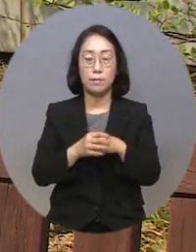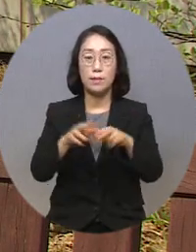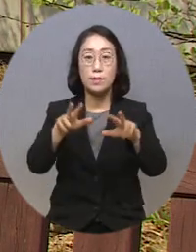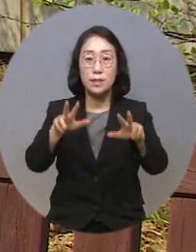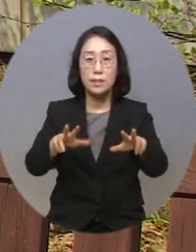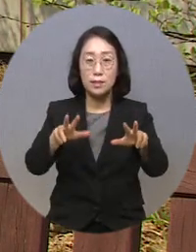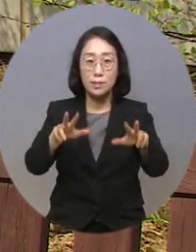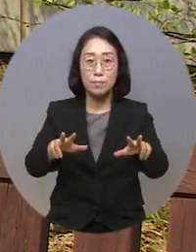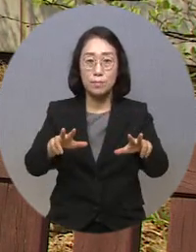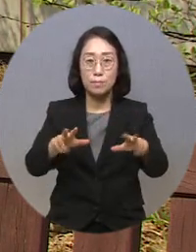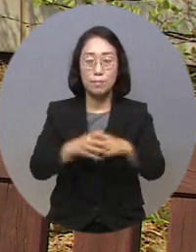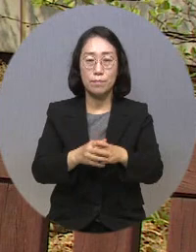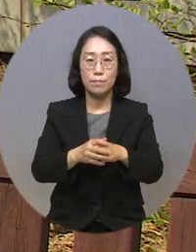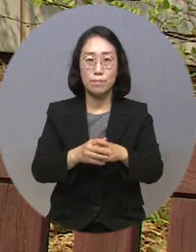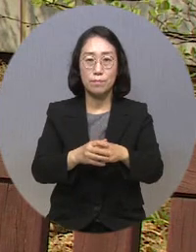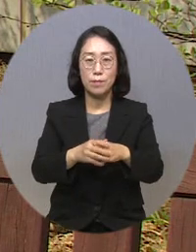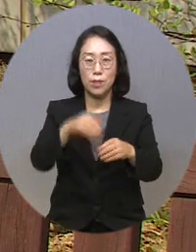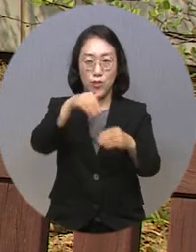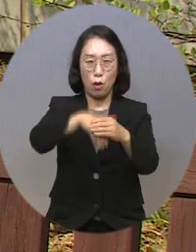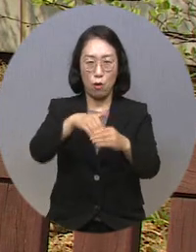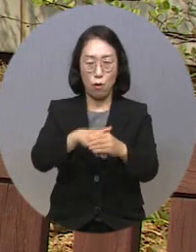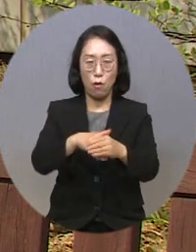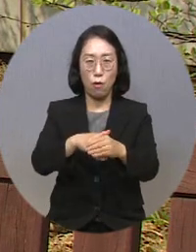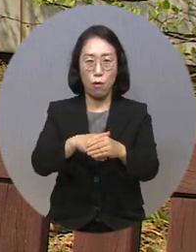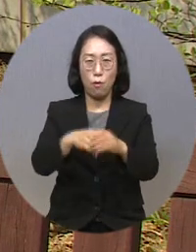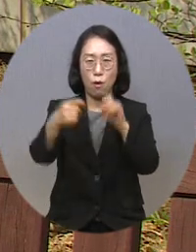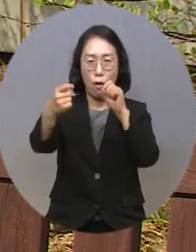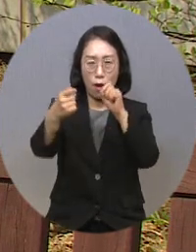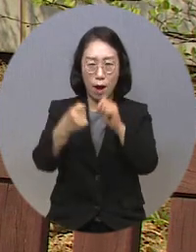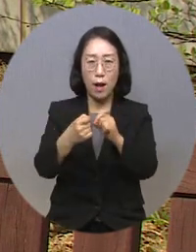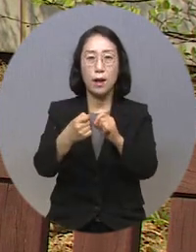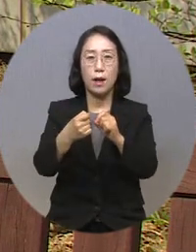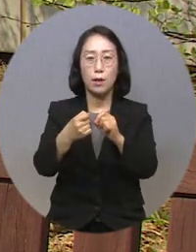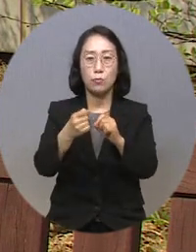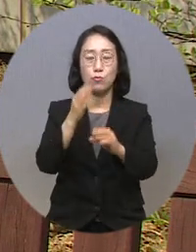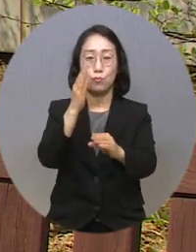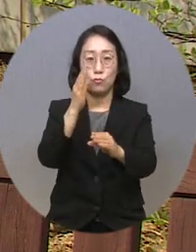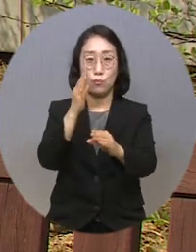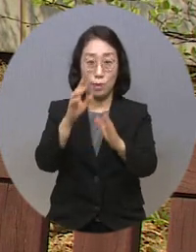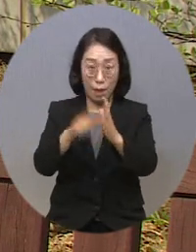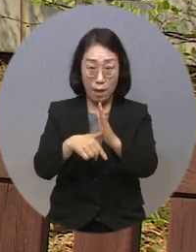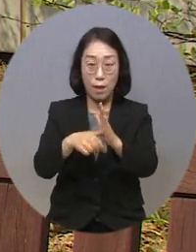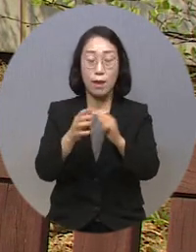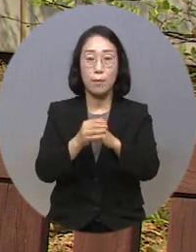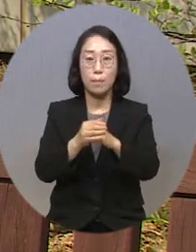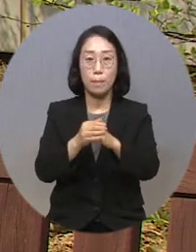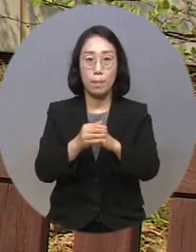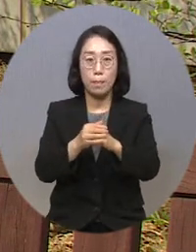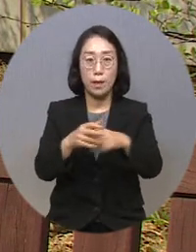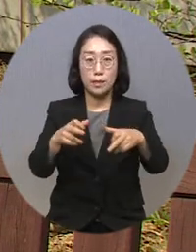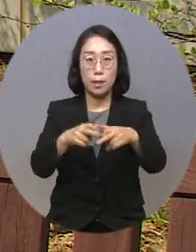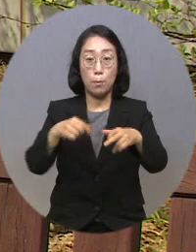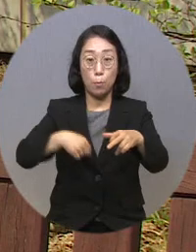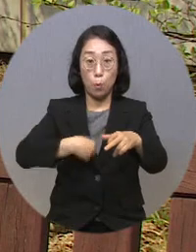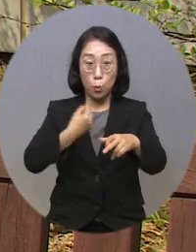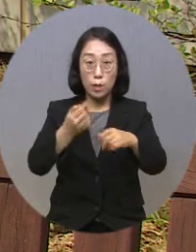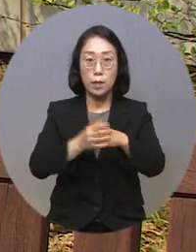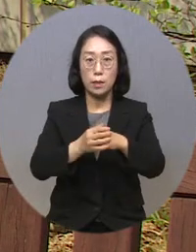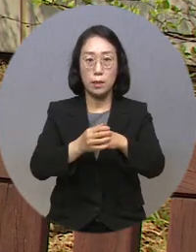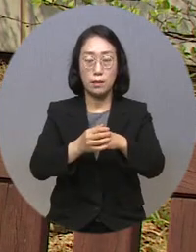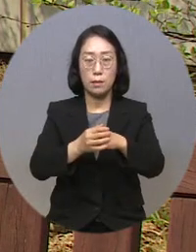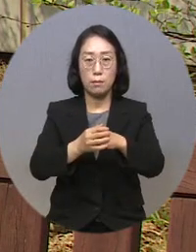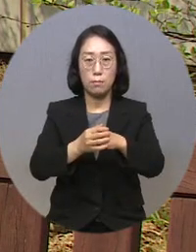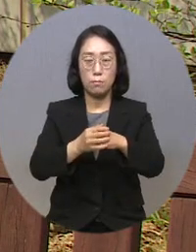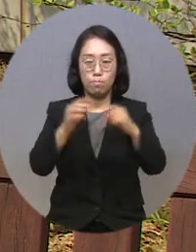지금은 지방선거를 앞두고 있는 선거 기간입니다. 장애인 당사자들이 제도권에 많이